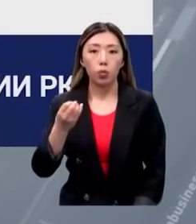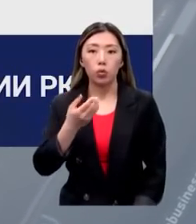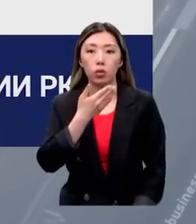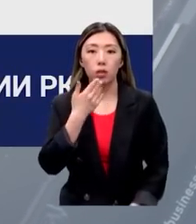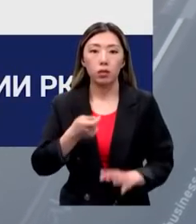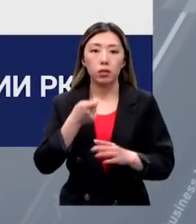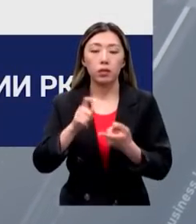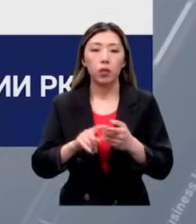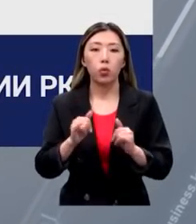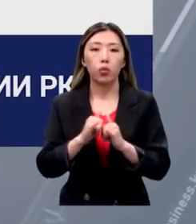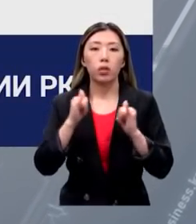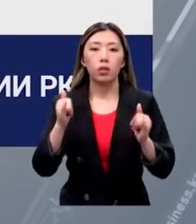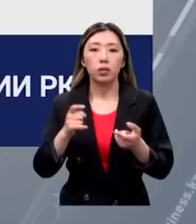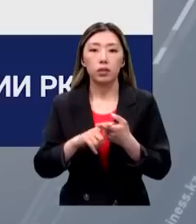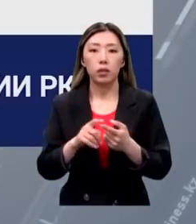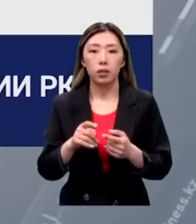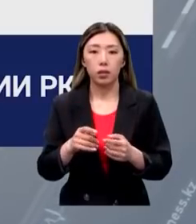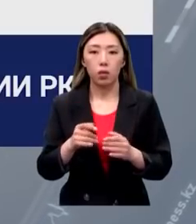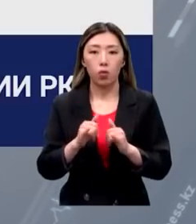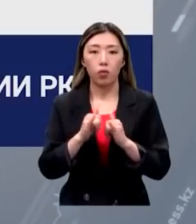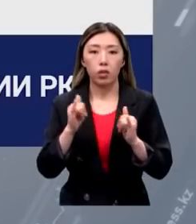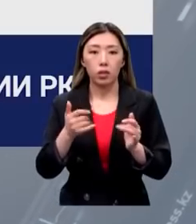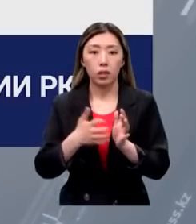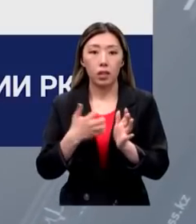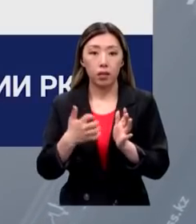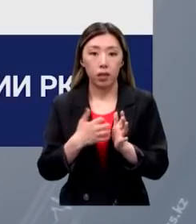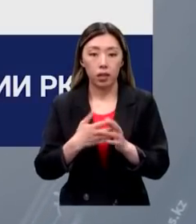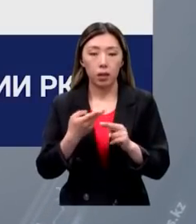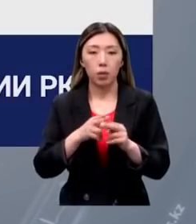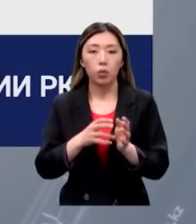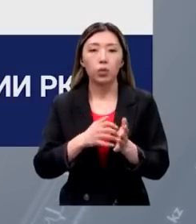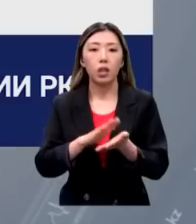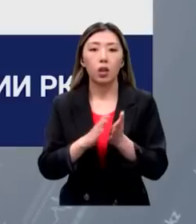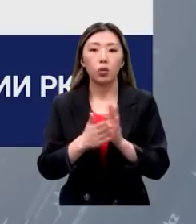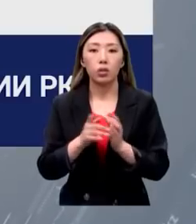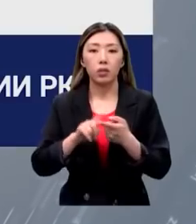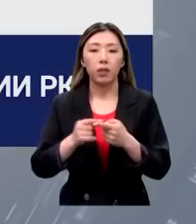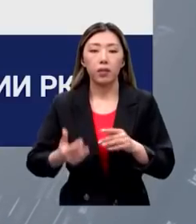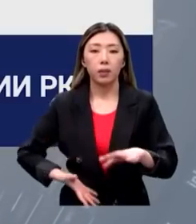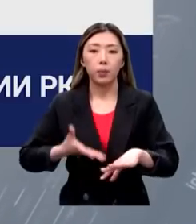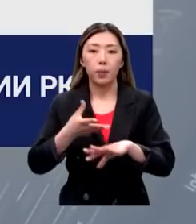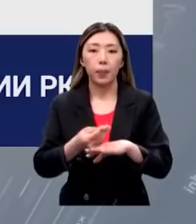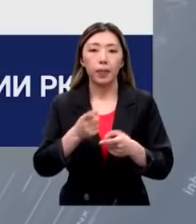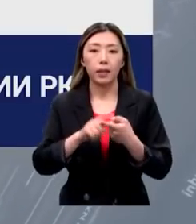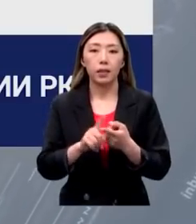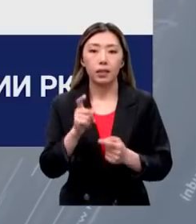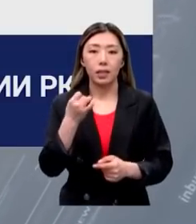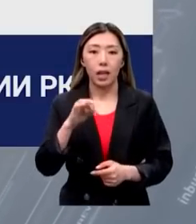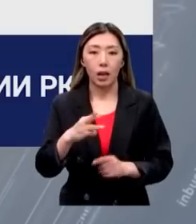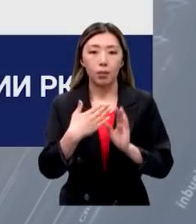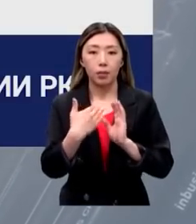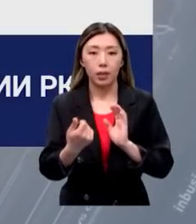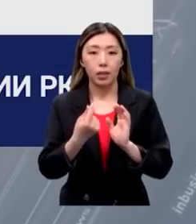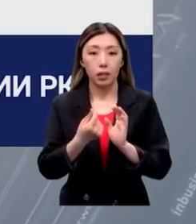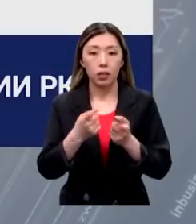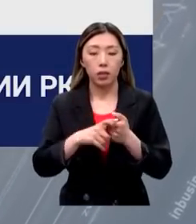увеличения финансирования на маслихат. Отсутствие своевременного заключения договоров, финансирования и выдачи займов субъектам предпринимательства